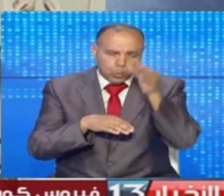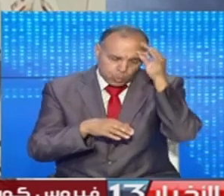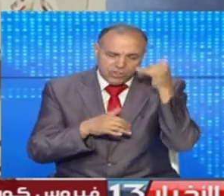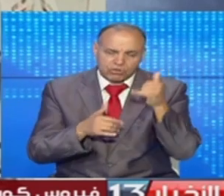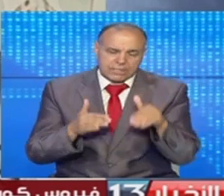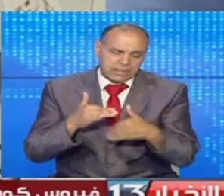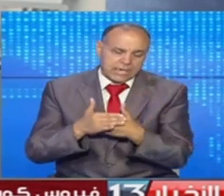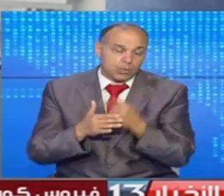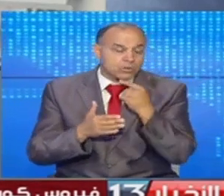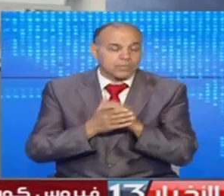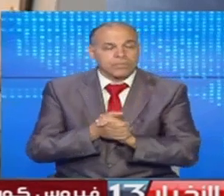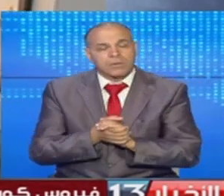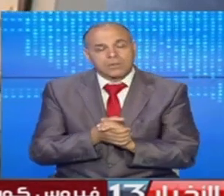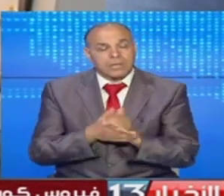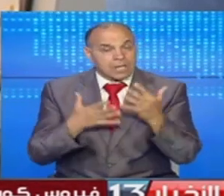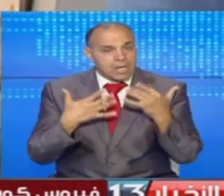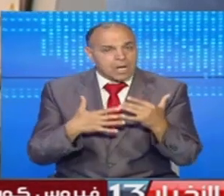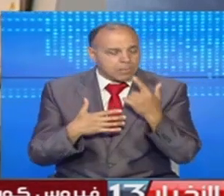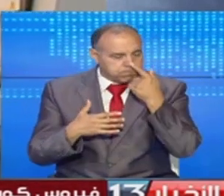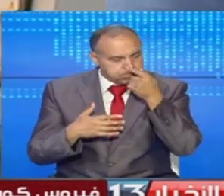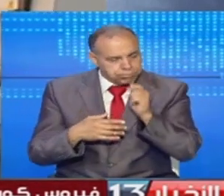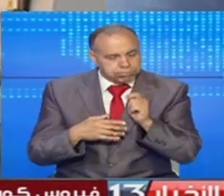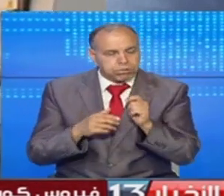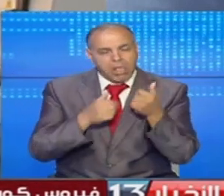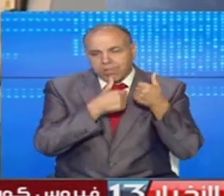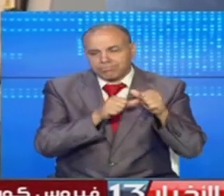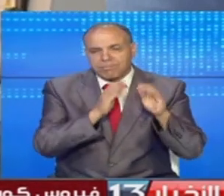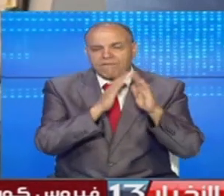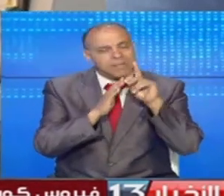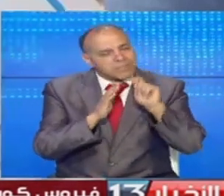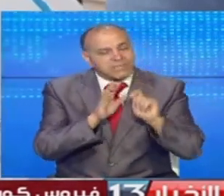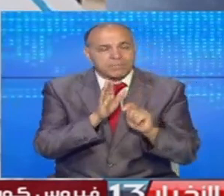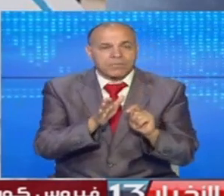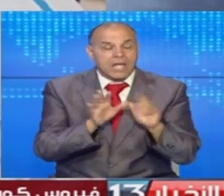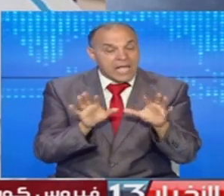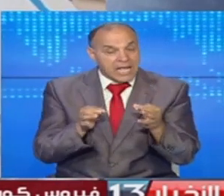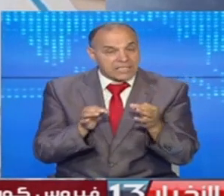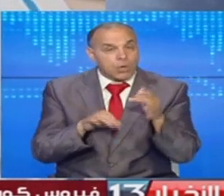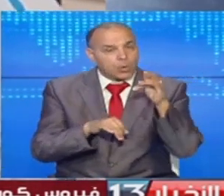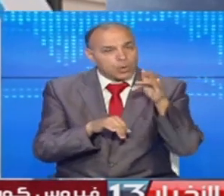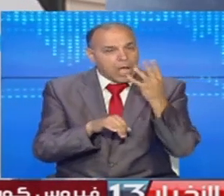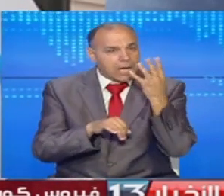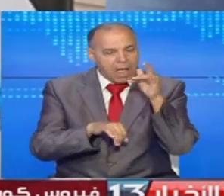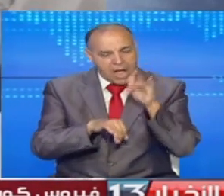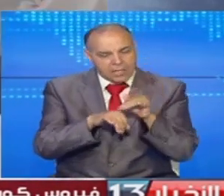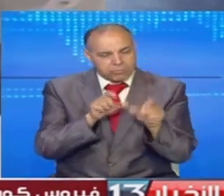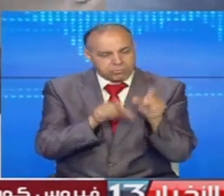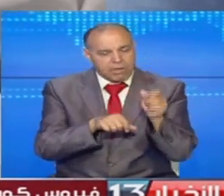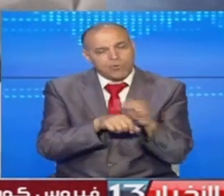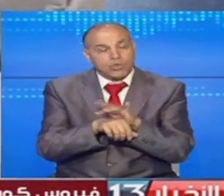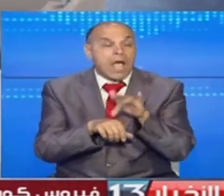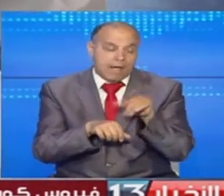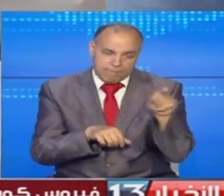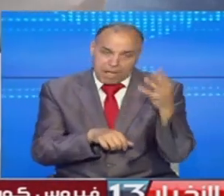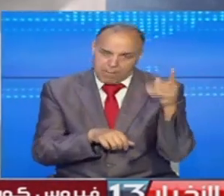التونسية الجزائرية، وتم إخضاعهم لتراتيب الحجر الصحي الإجباري كشفت عن إصابة 4 أشخاص بفيروس